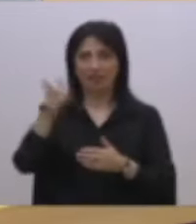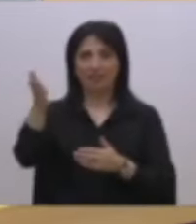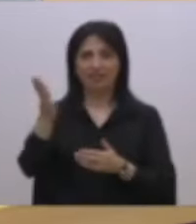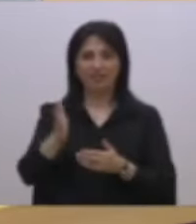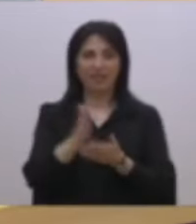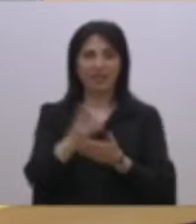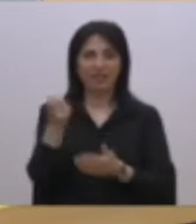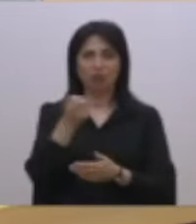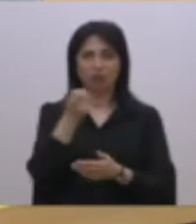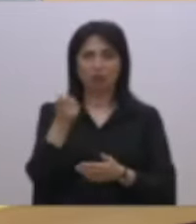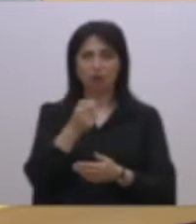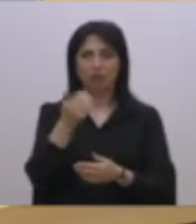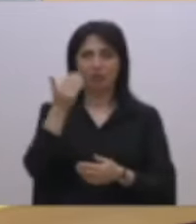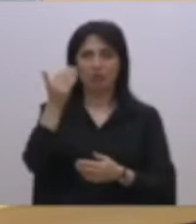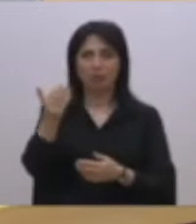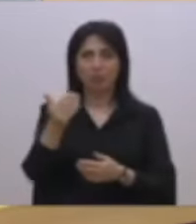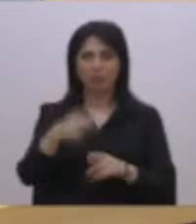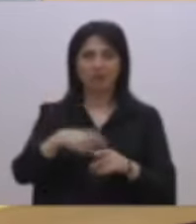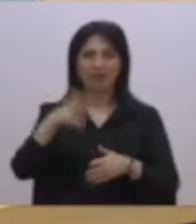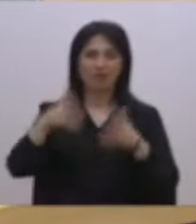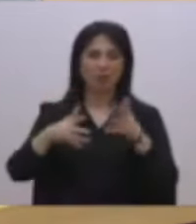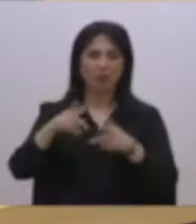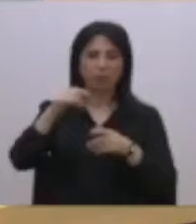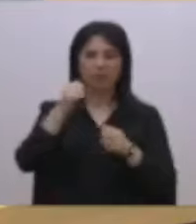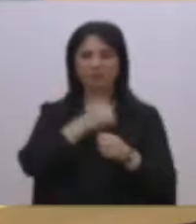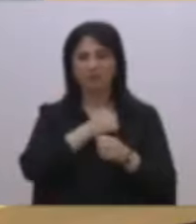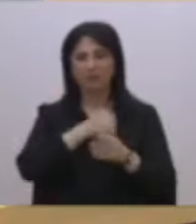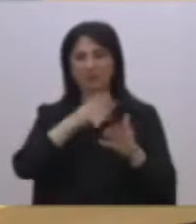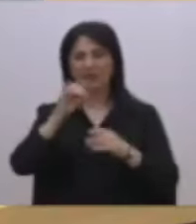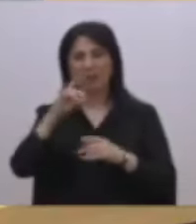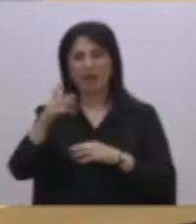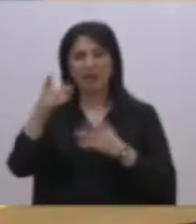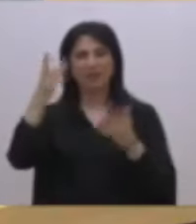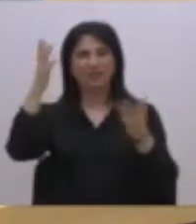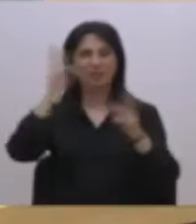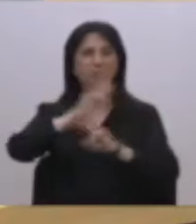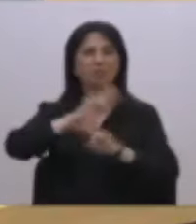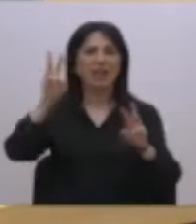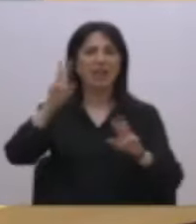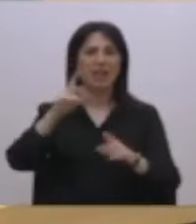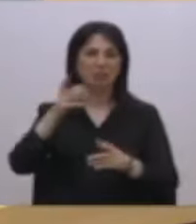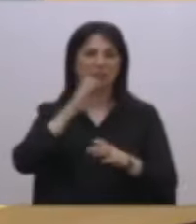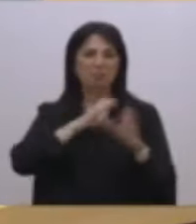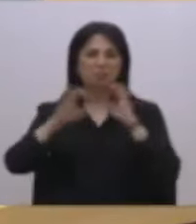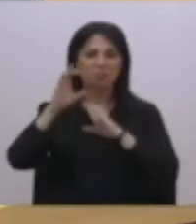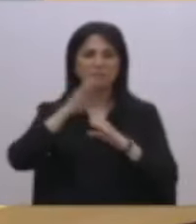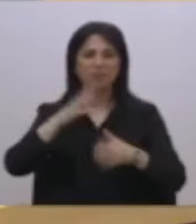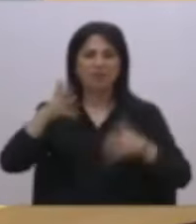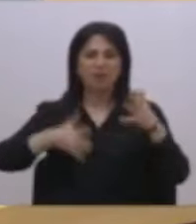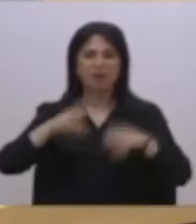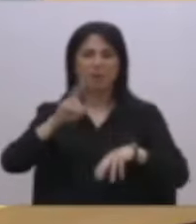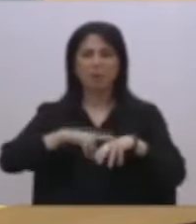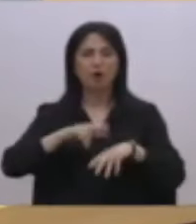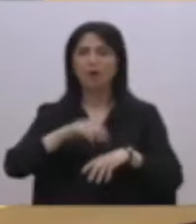არიან ცოტა, მათი ბოტები, ტროლები, სამხარაძეები და კიდე მილიონი უზრდელი. რობოკოპი